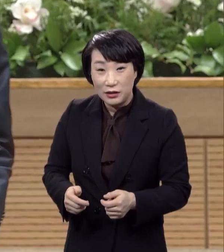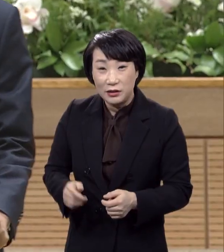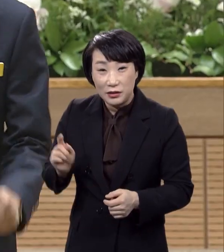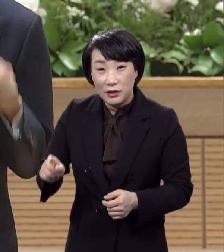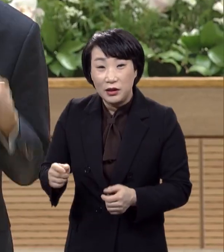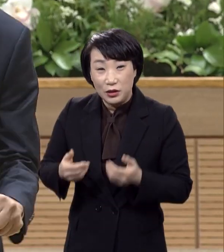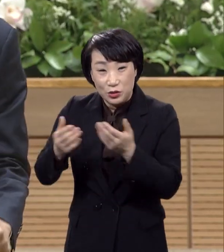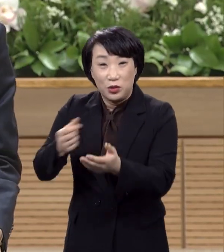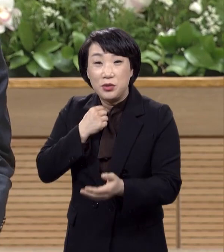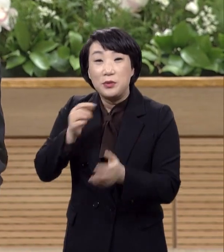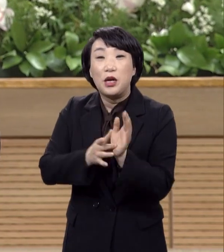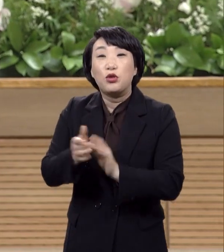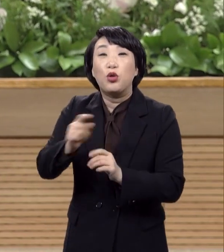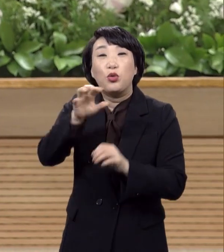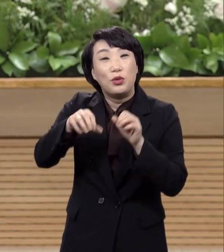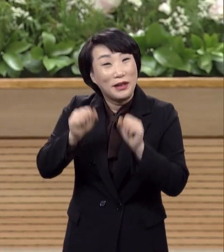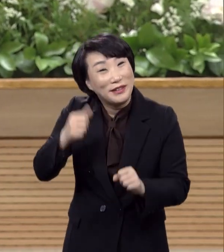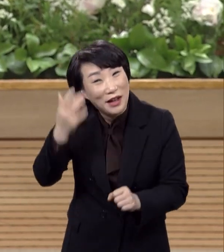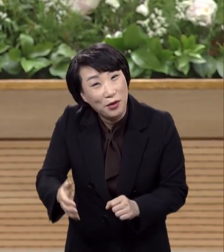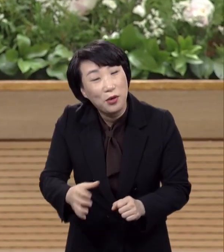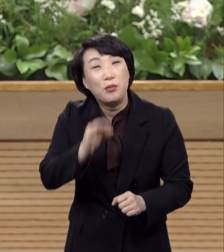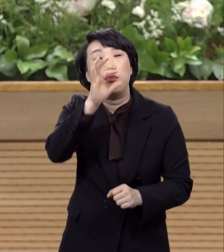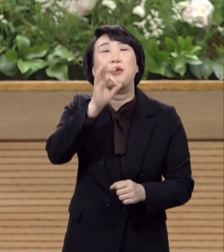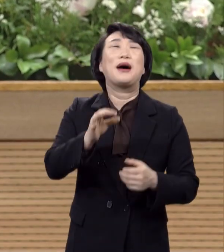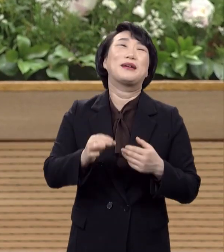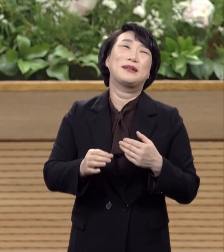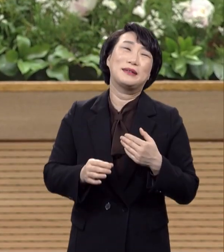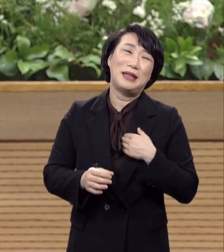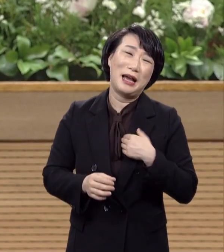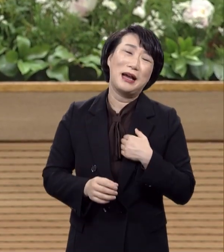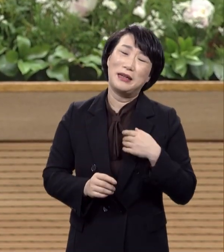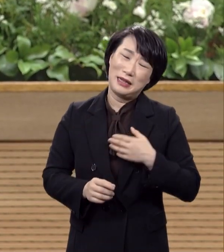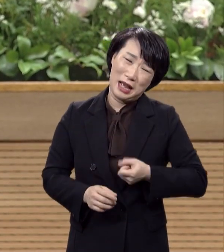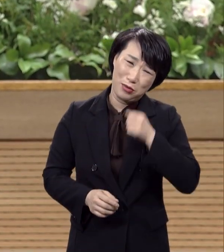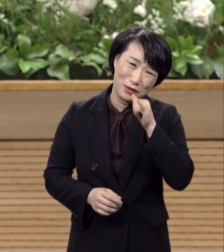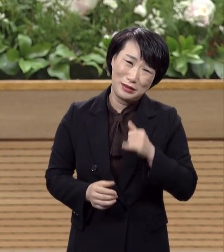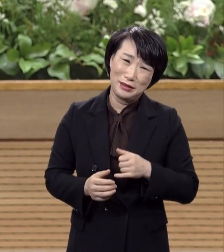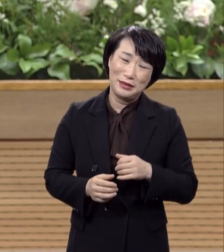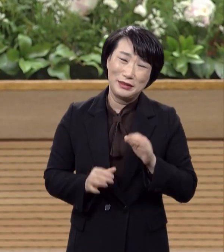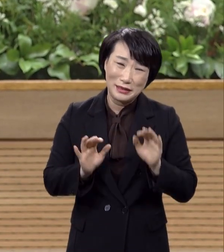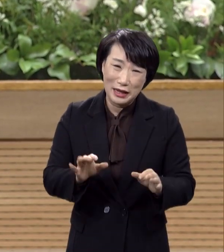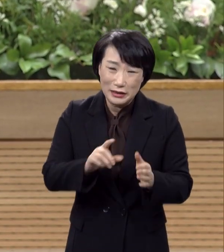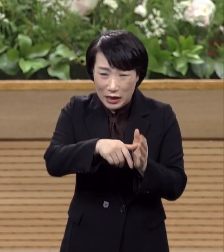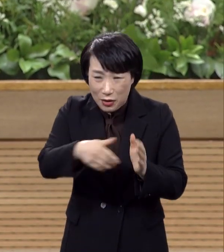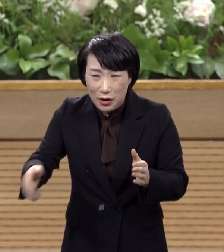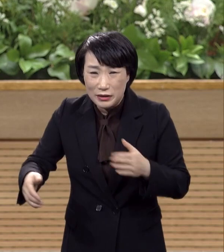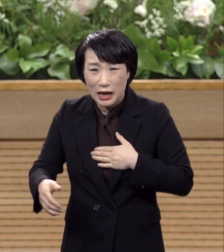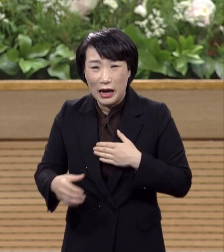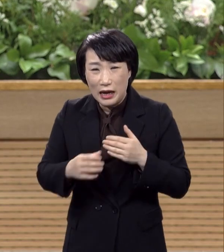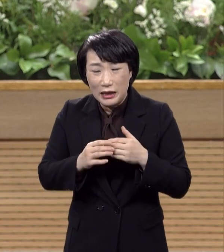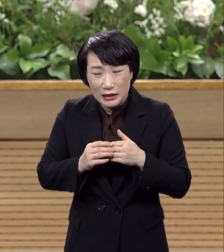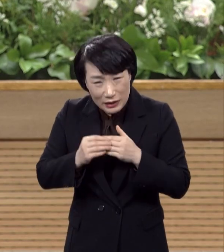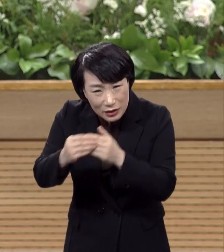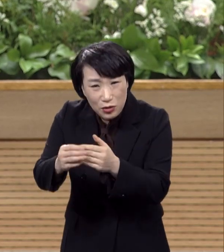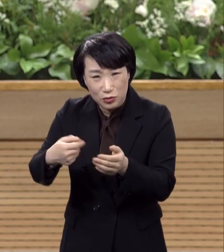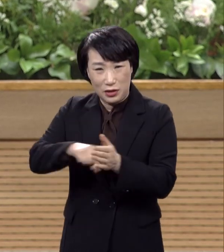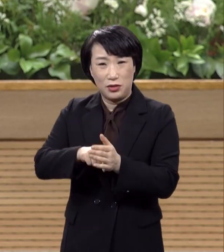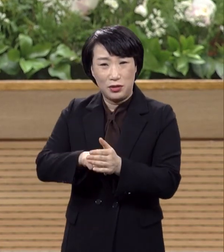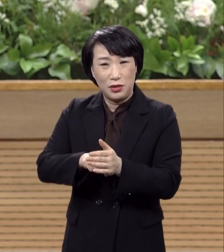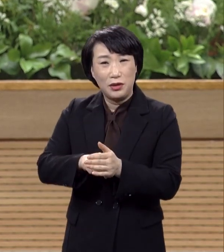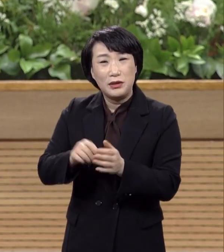주려고는 예수는 어디 있느냐? 불가능한 내게 있음을 아멘. 세월 속에 나를 붙들어 주려고 계시다 이